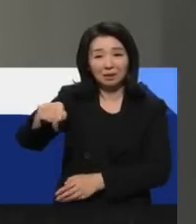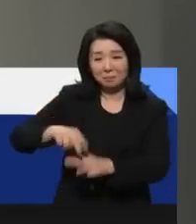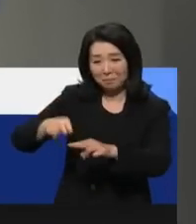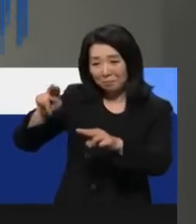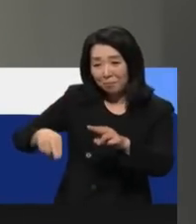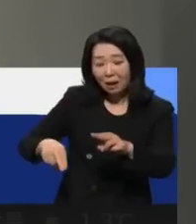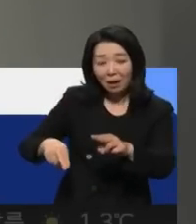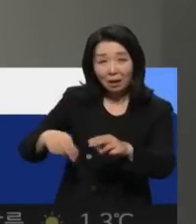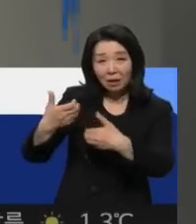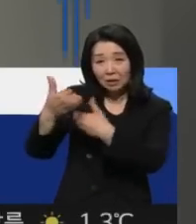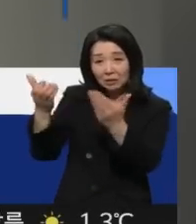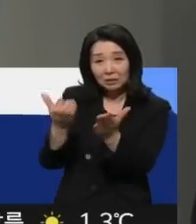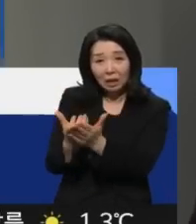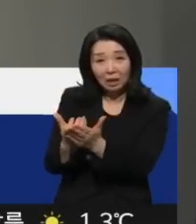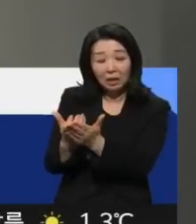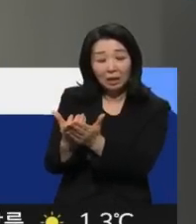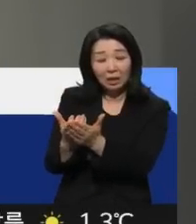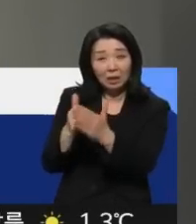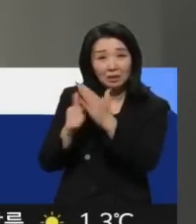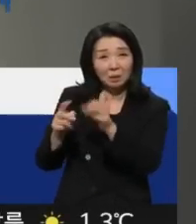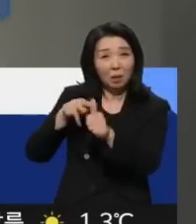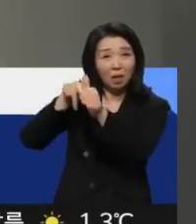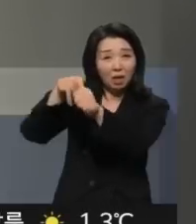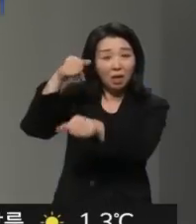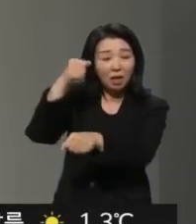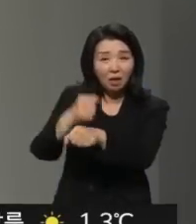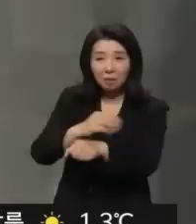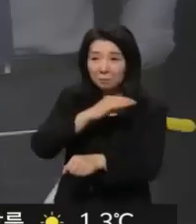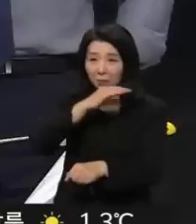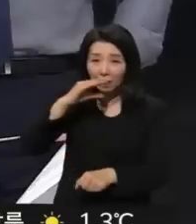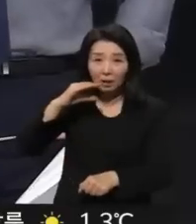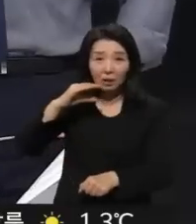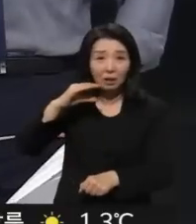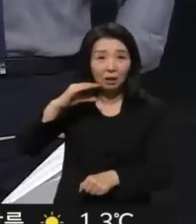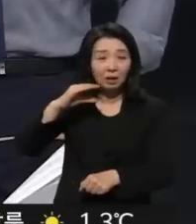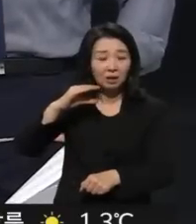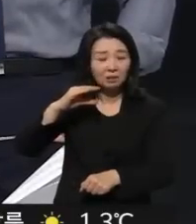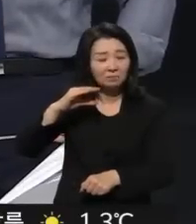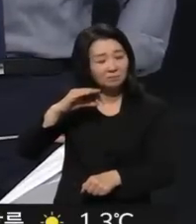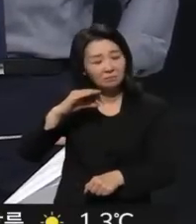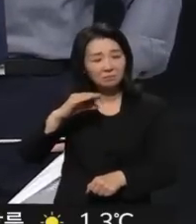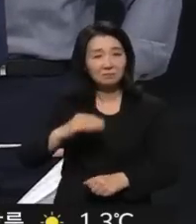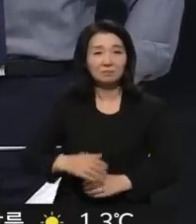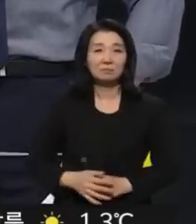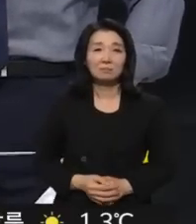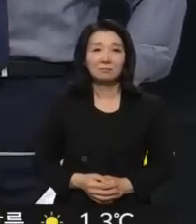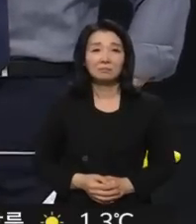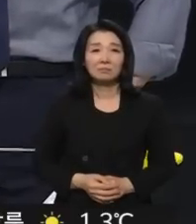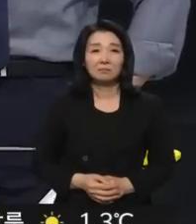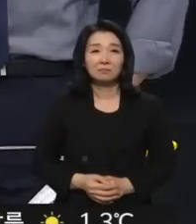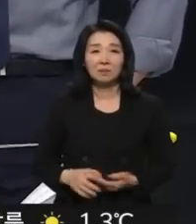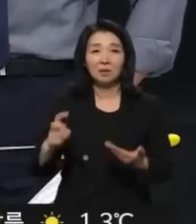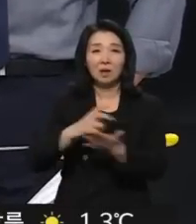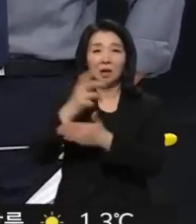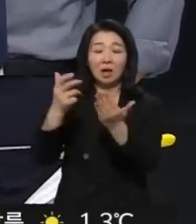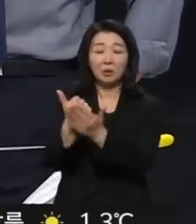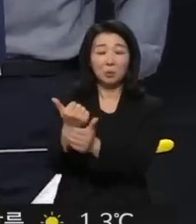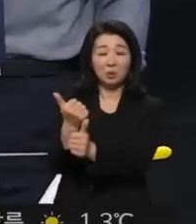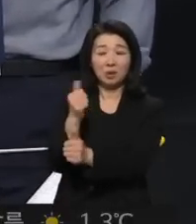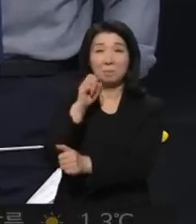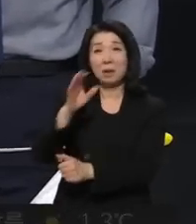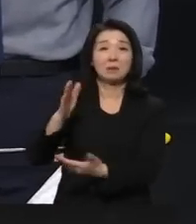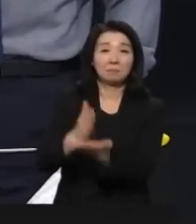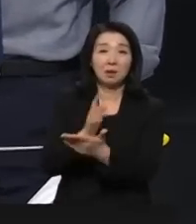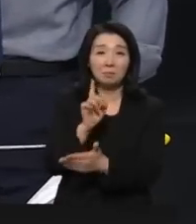당대표 선거에 나가는 게 또 과연 바람직한가. 아하. 한동훈 차출로는 아예 언급도 하지 말아야 한다는